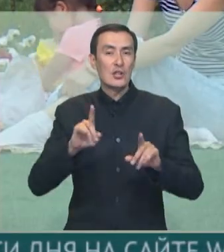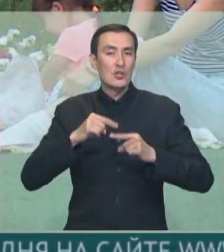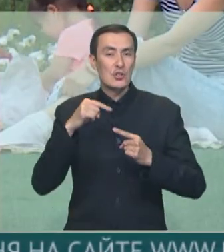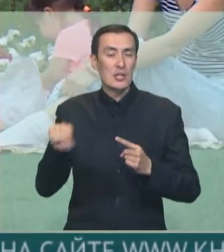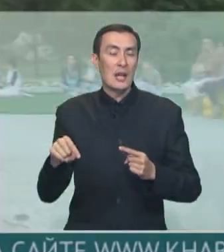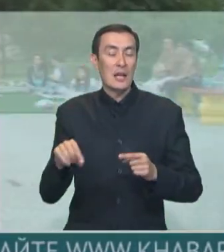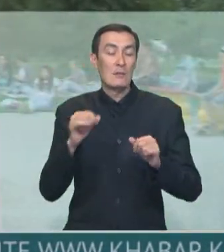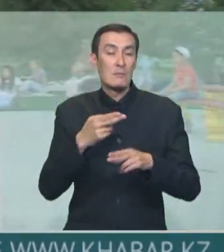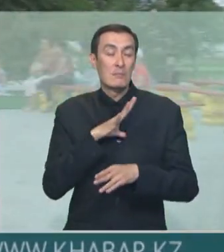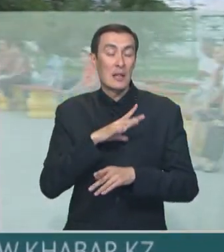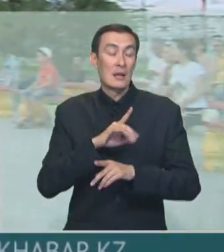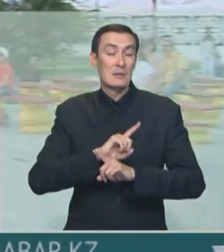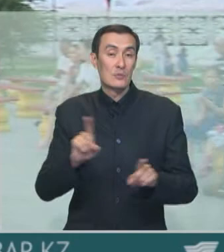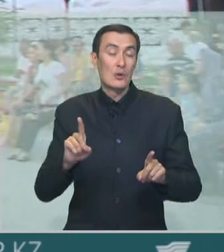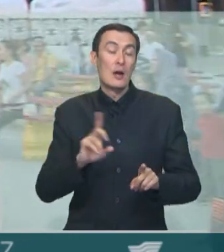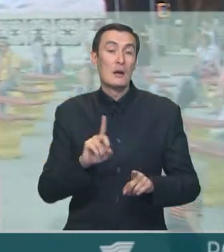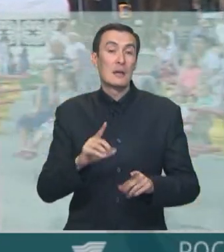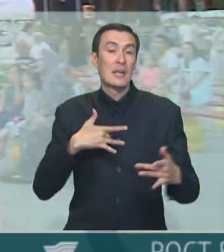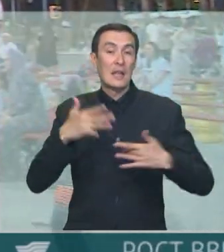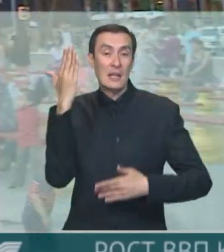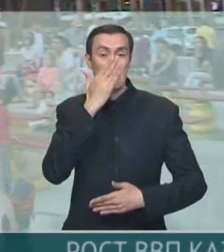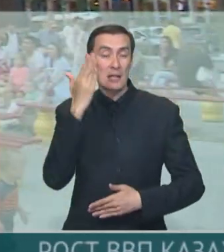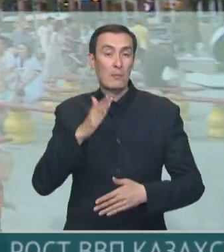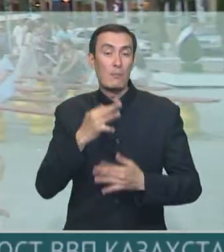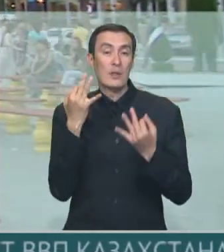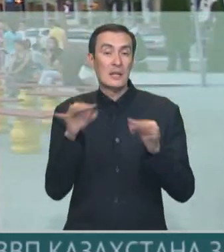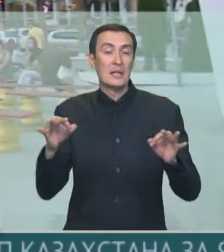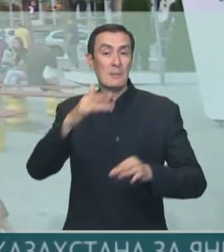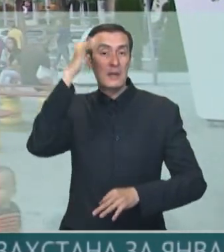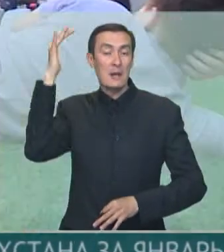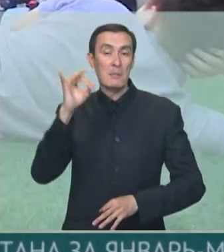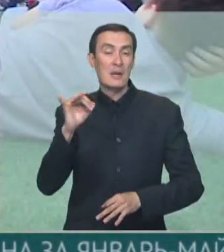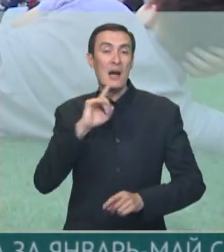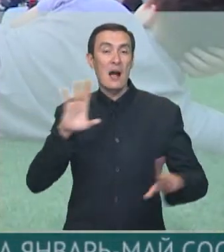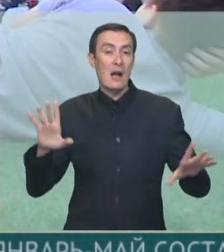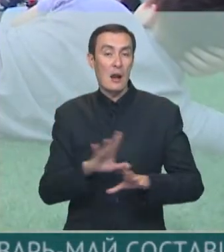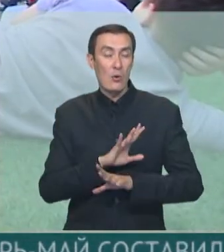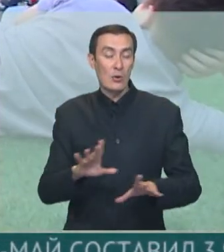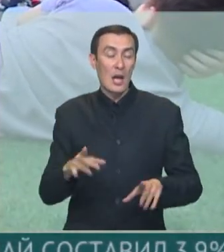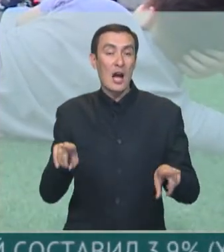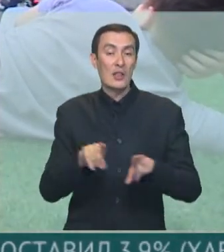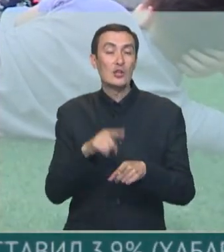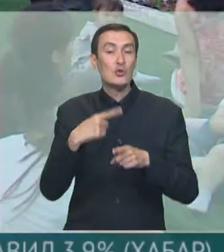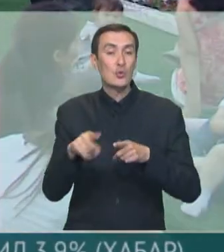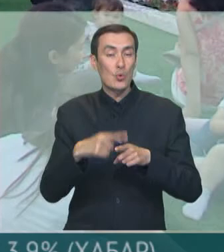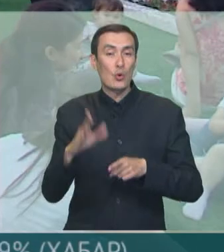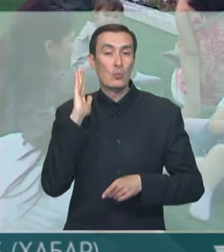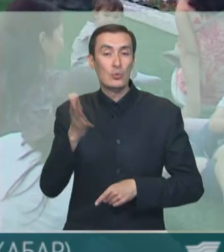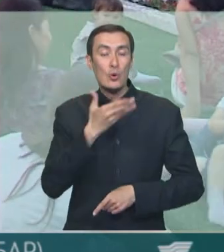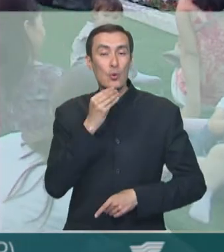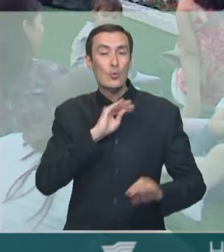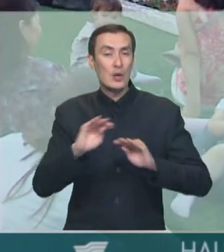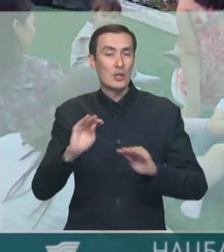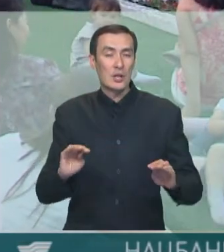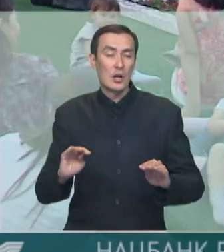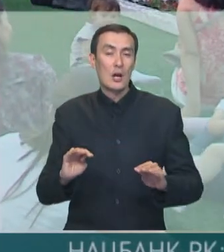особенностью столичного Арбата от других стал кинотеатр под открытым небом и караоке. А еще совсем скоро его украсит